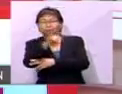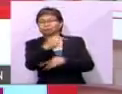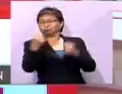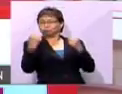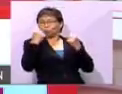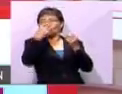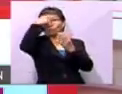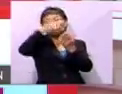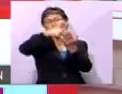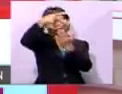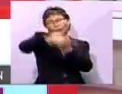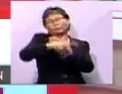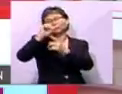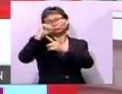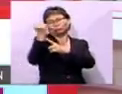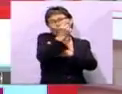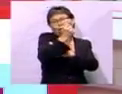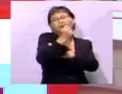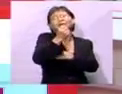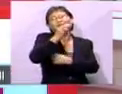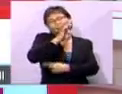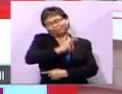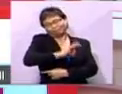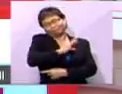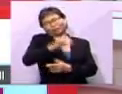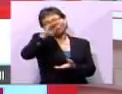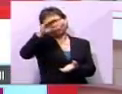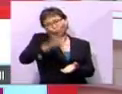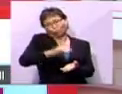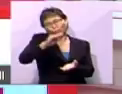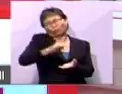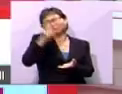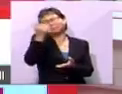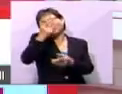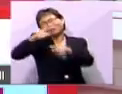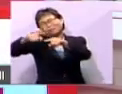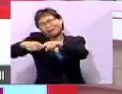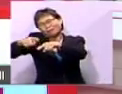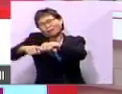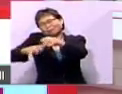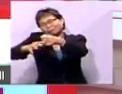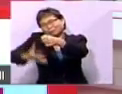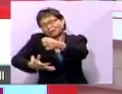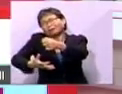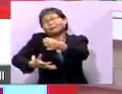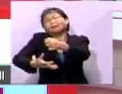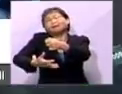untuk projek-projek sosial berfaedah selain mengurangkan kebergantungan kepada dana awam.